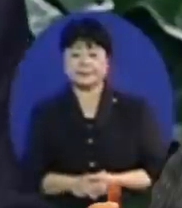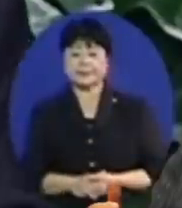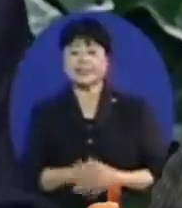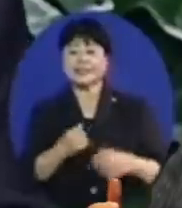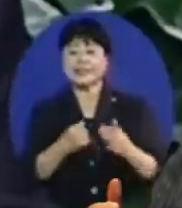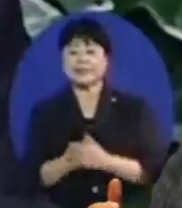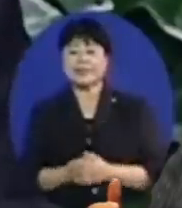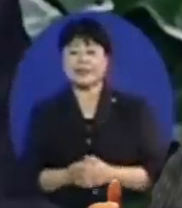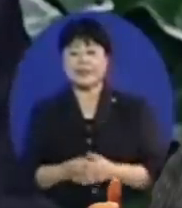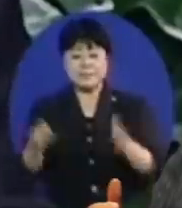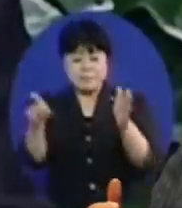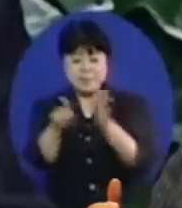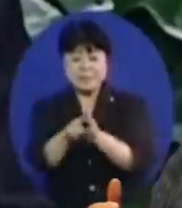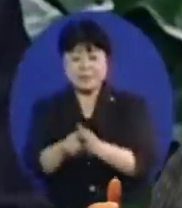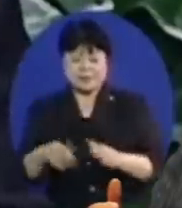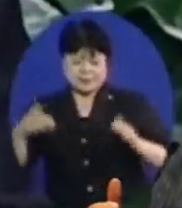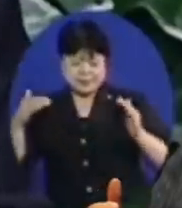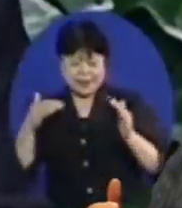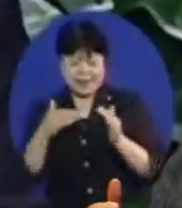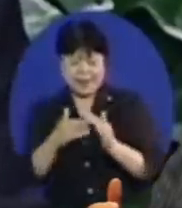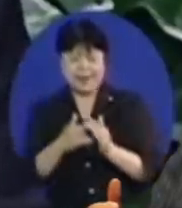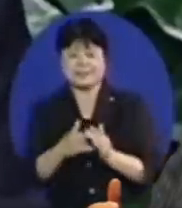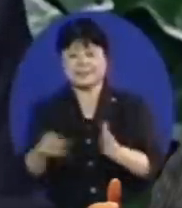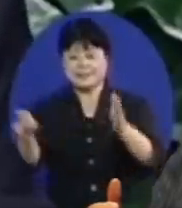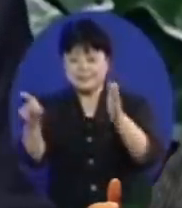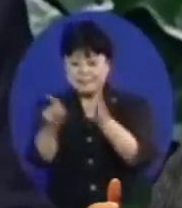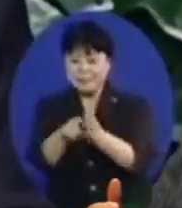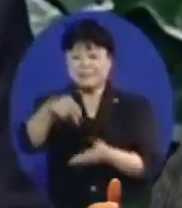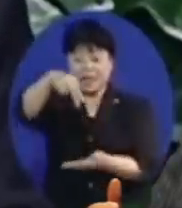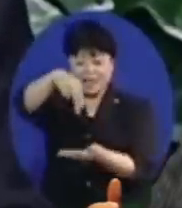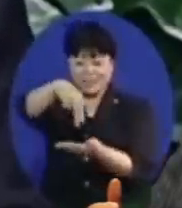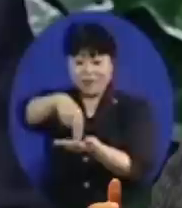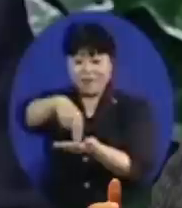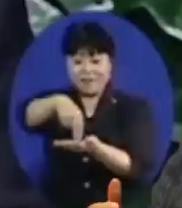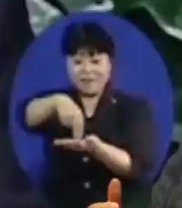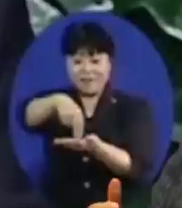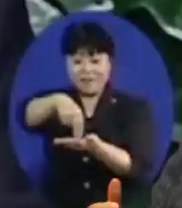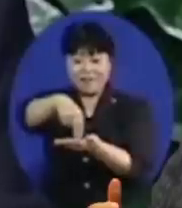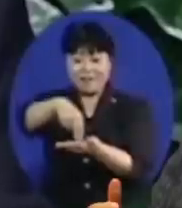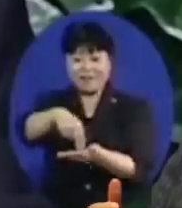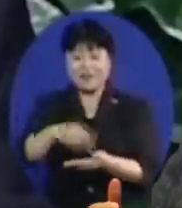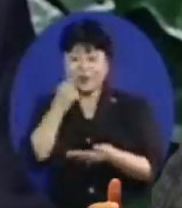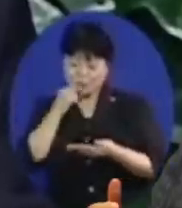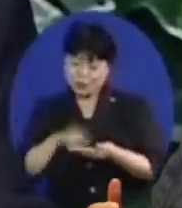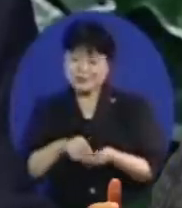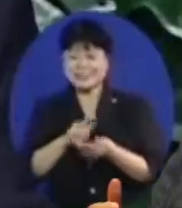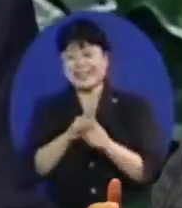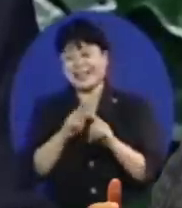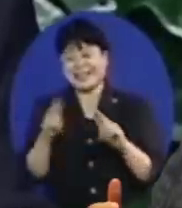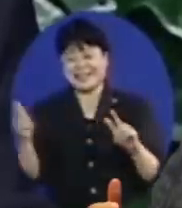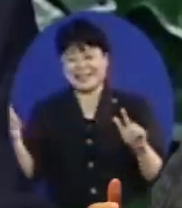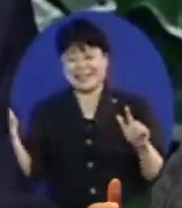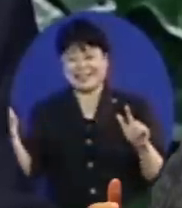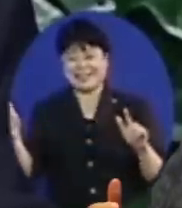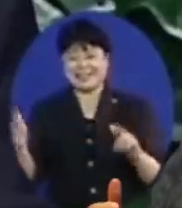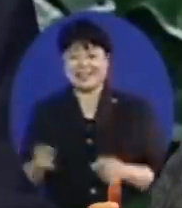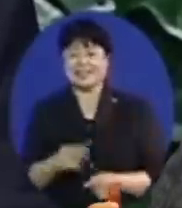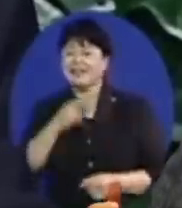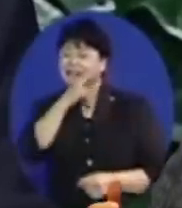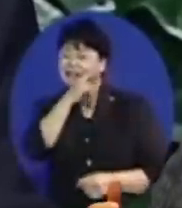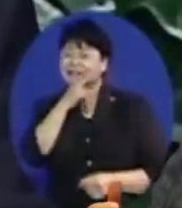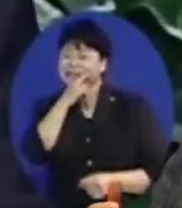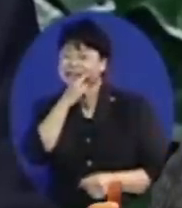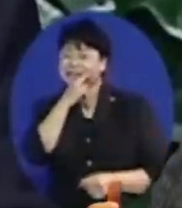그러므로 한번 믿으면 끝까지 믿음에 서야 되는데 쉽지 않습니다. 자꾸 의심이